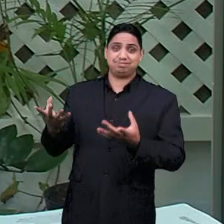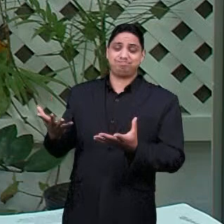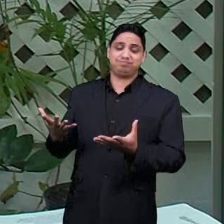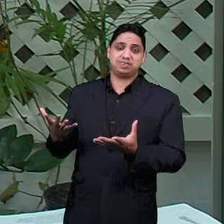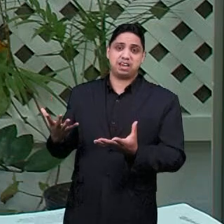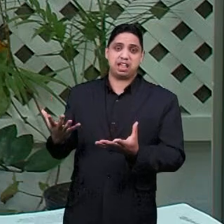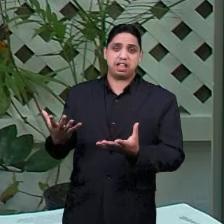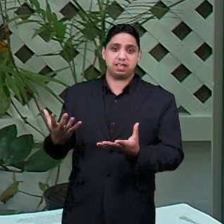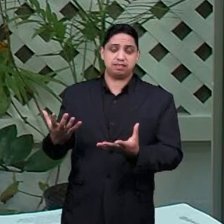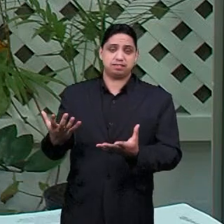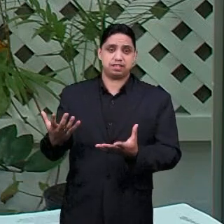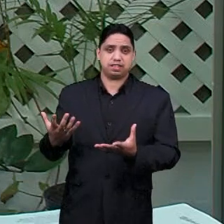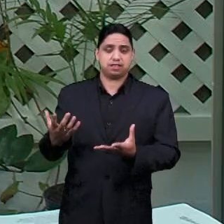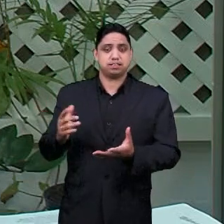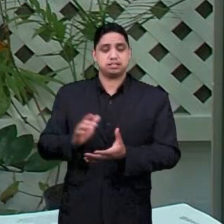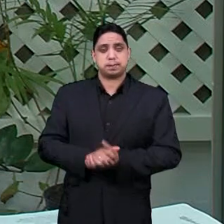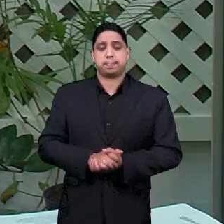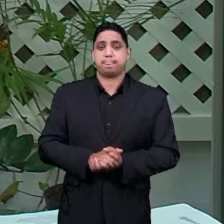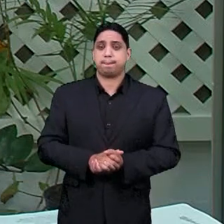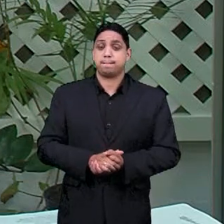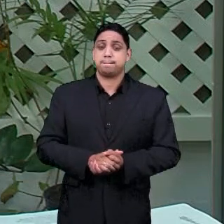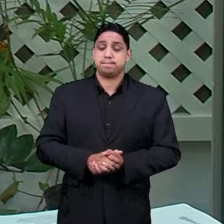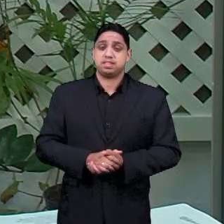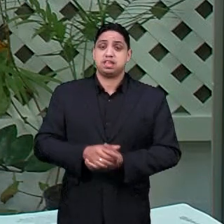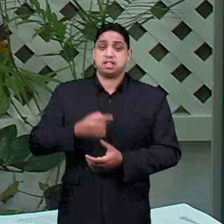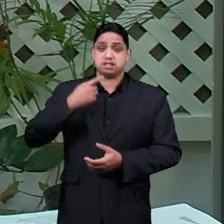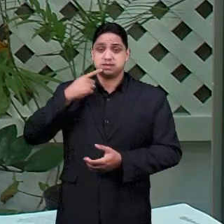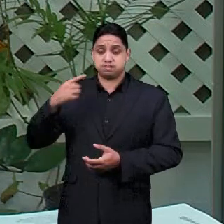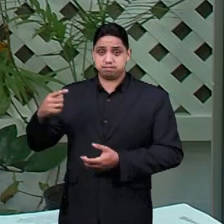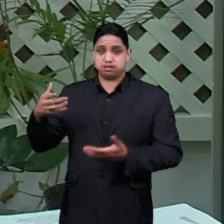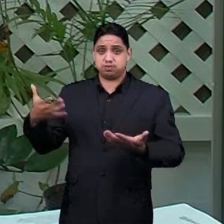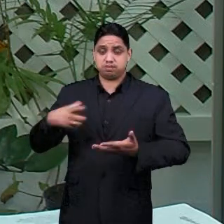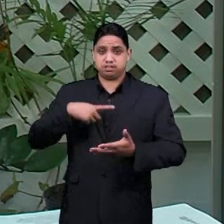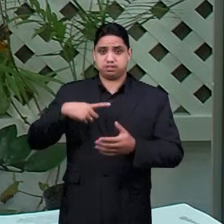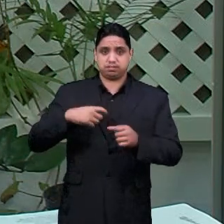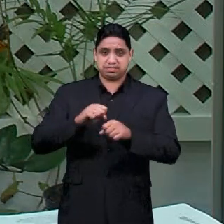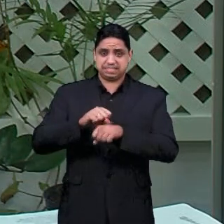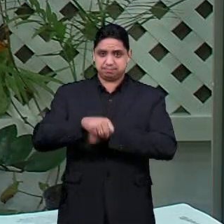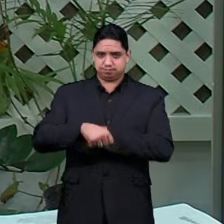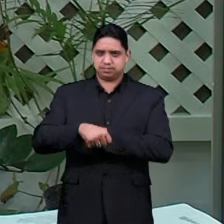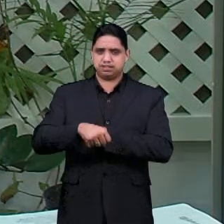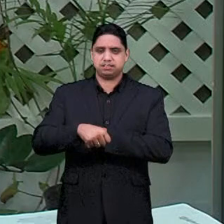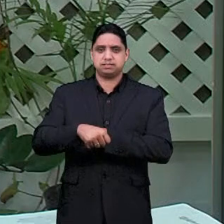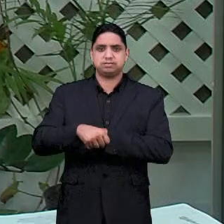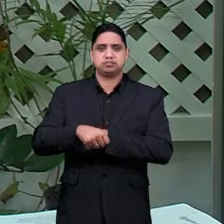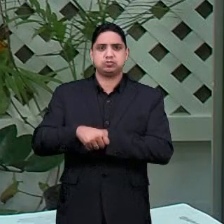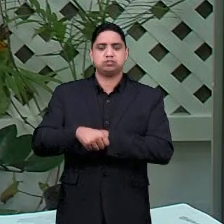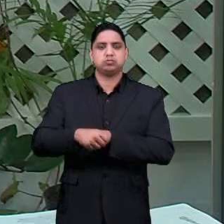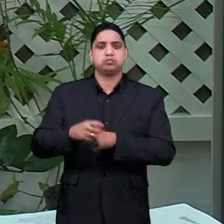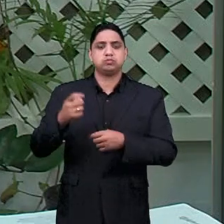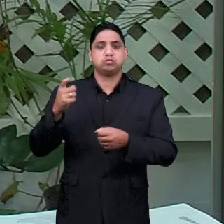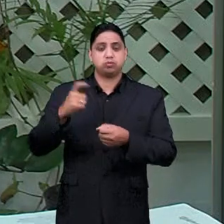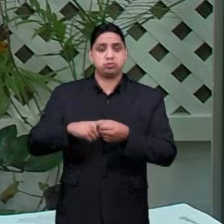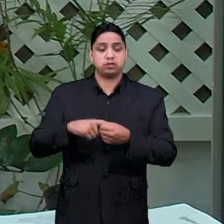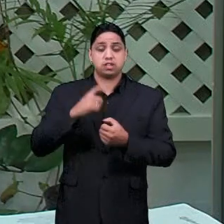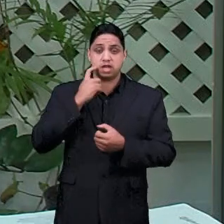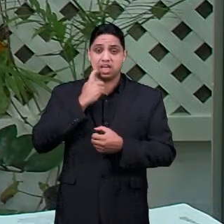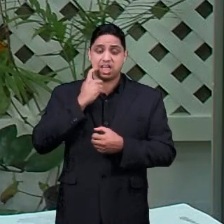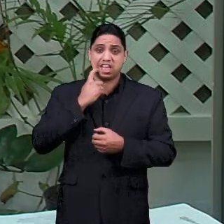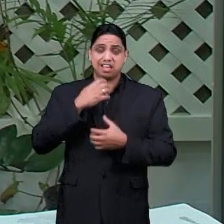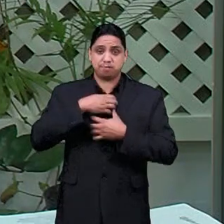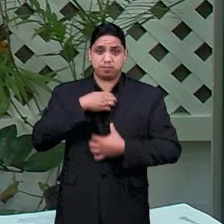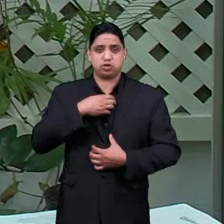notre parole. Et pendant cette semaine, nous allons voir un séminaire. Nous allons ramener le séminaire qu'on